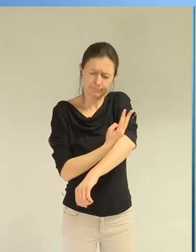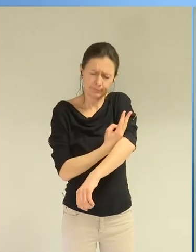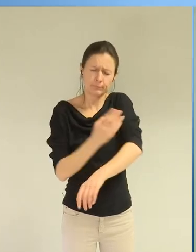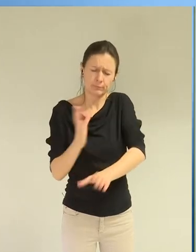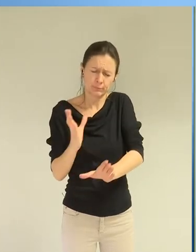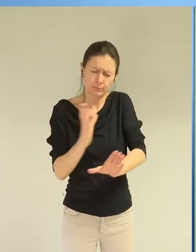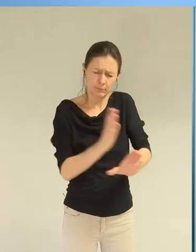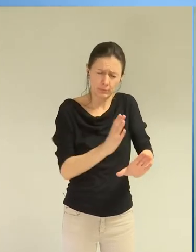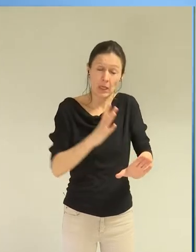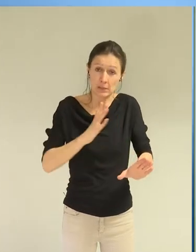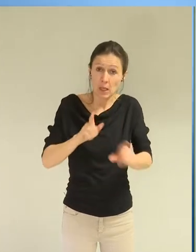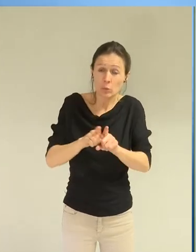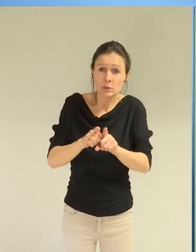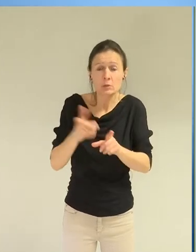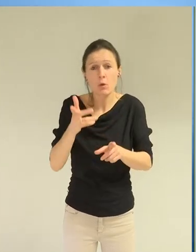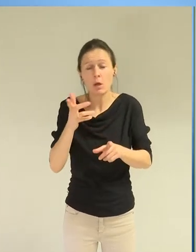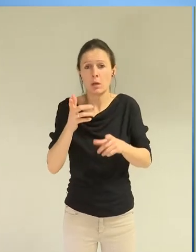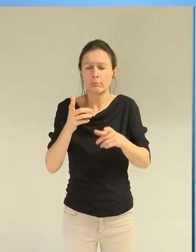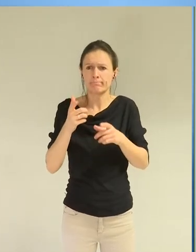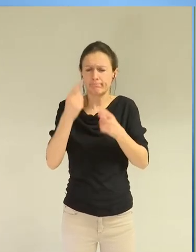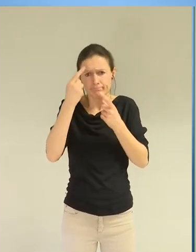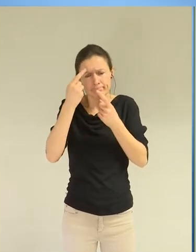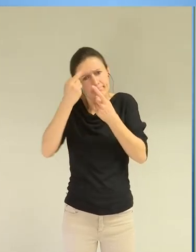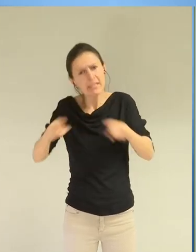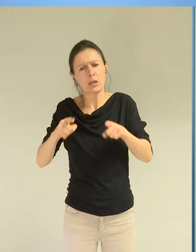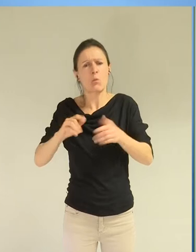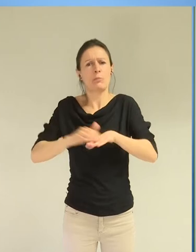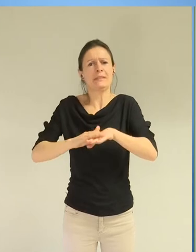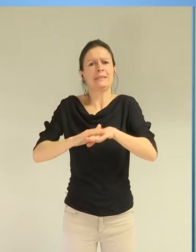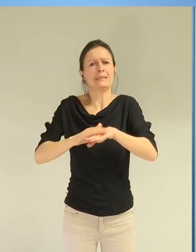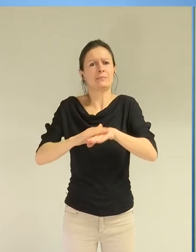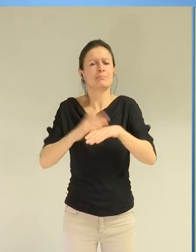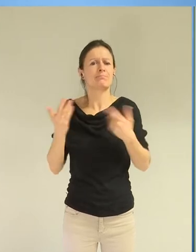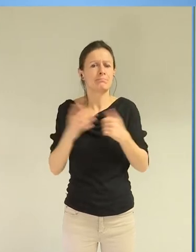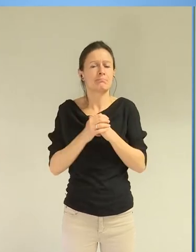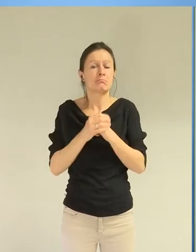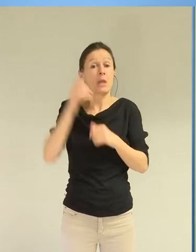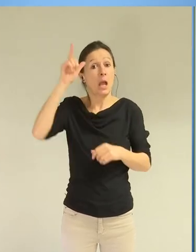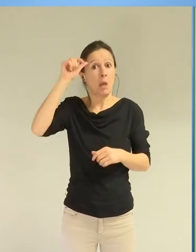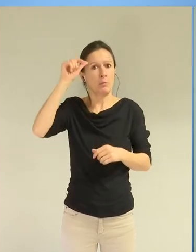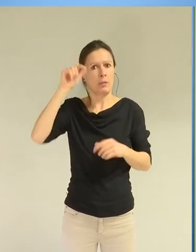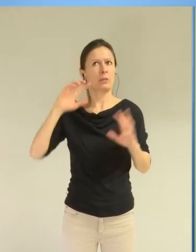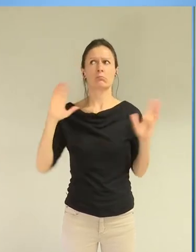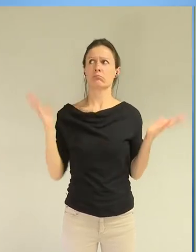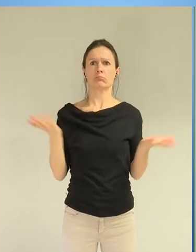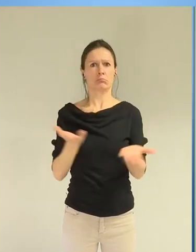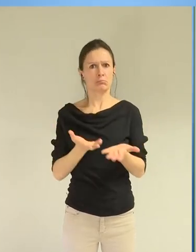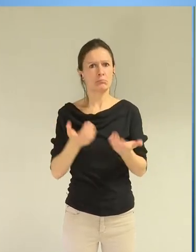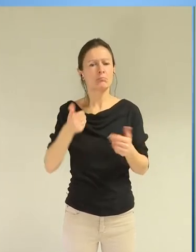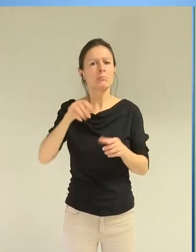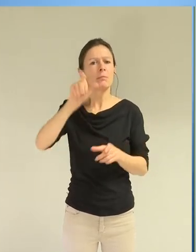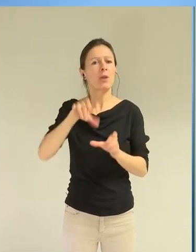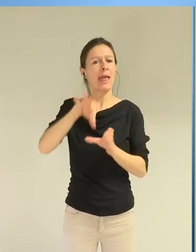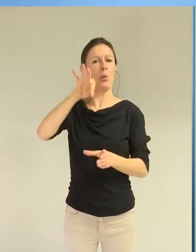de prétexte à saccager l'état de droit en république un élu pour paraphraser camus